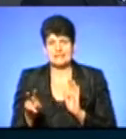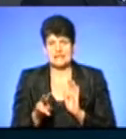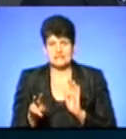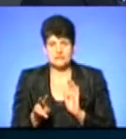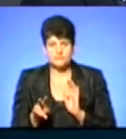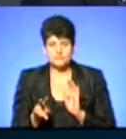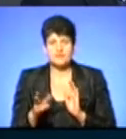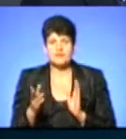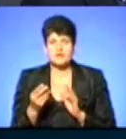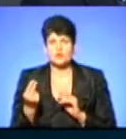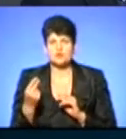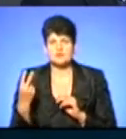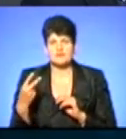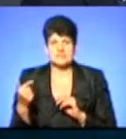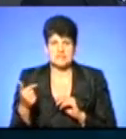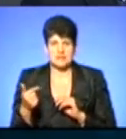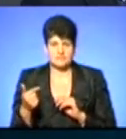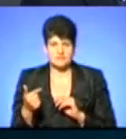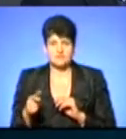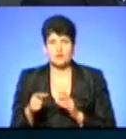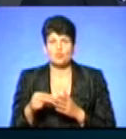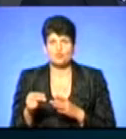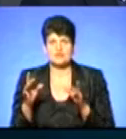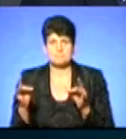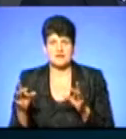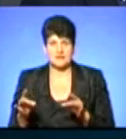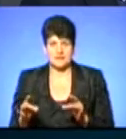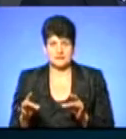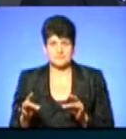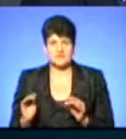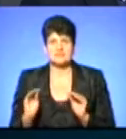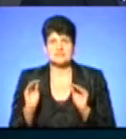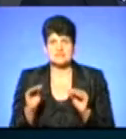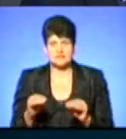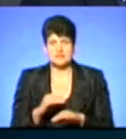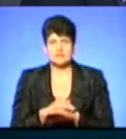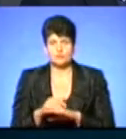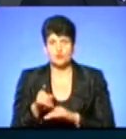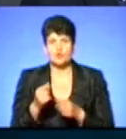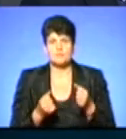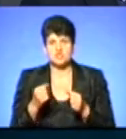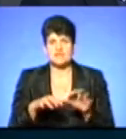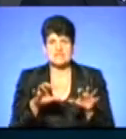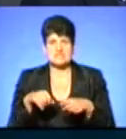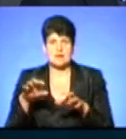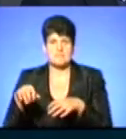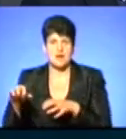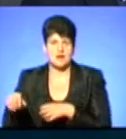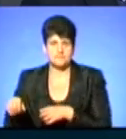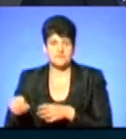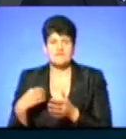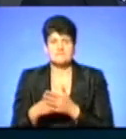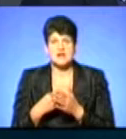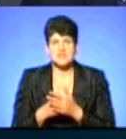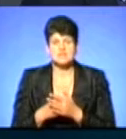літрів, які коштують 20 гривень. Ви купуєте цей пакет, виставляєте його на вулицю, і його машина їде по місту, забирає. Вартість